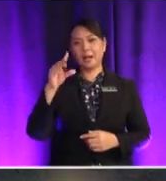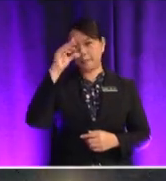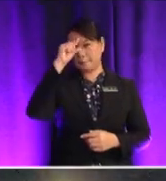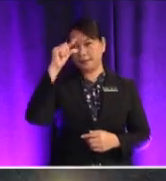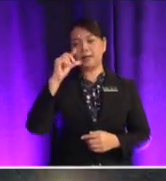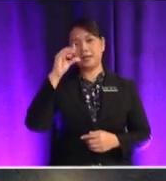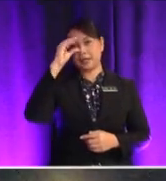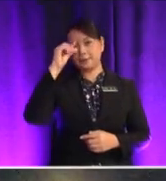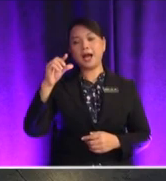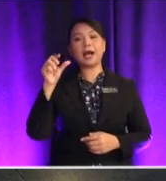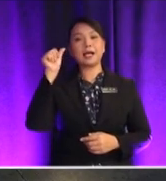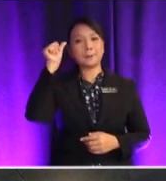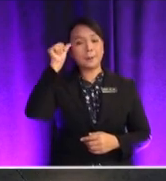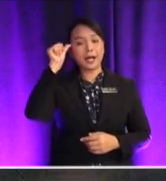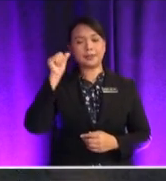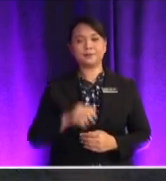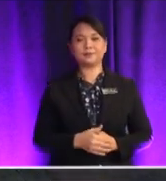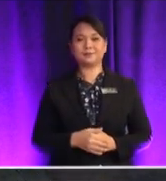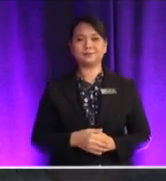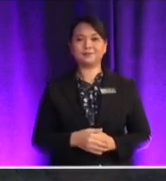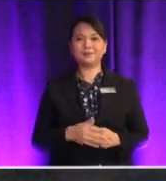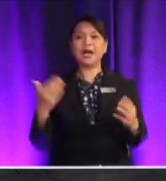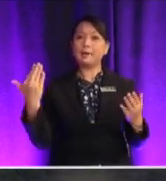Yeah. baru macam betul-betul cikgu kan. Okay.